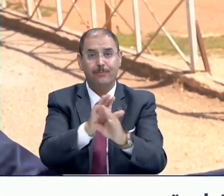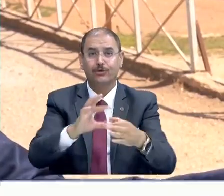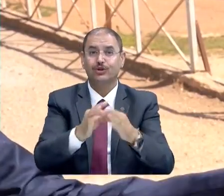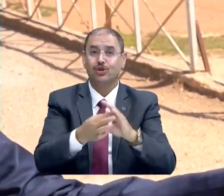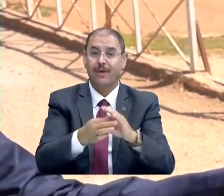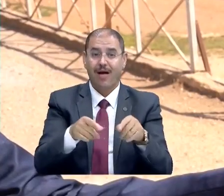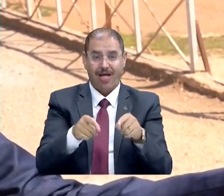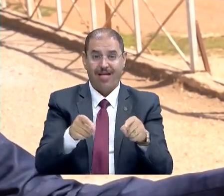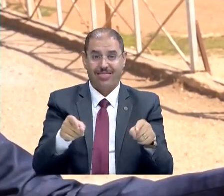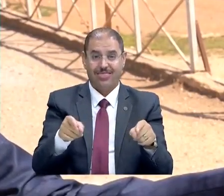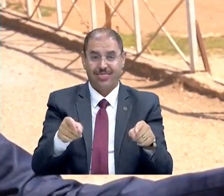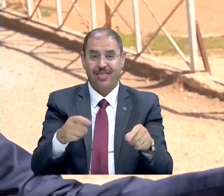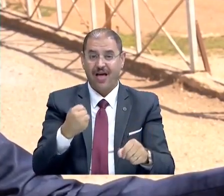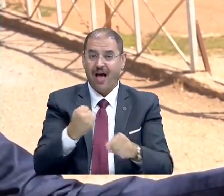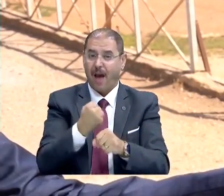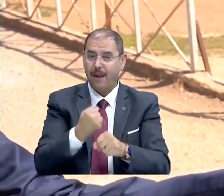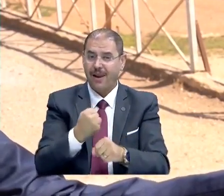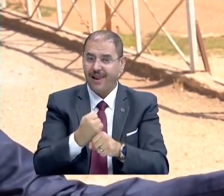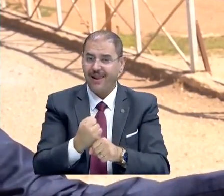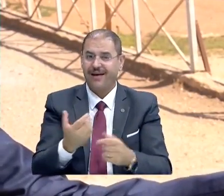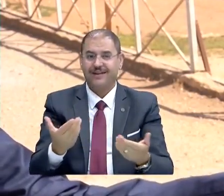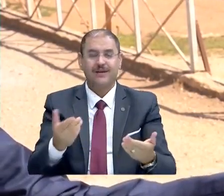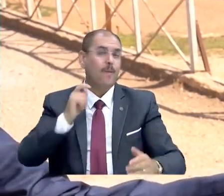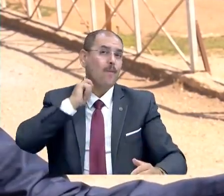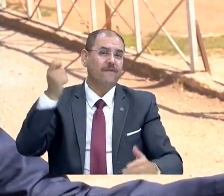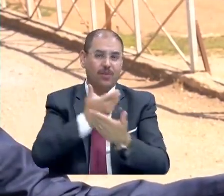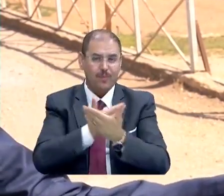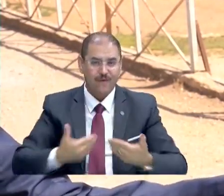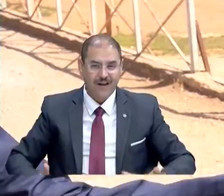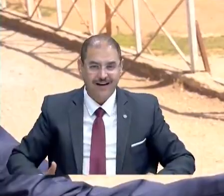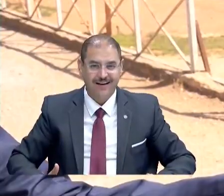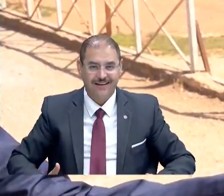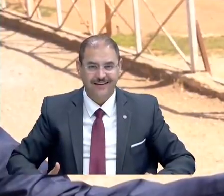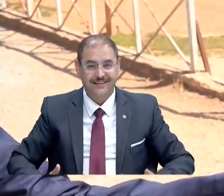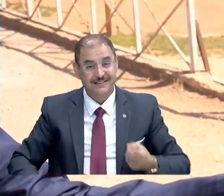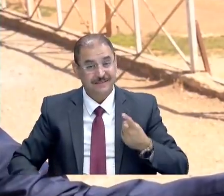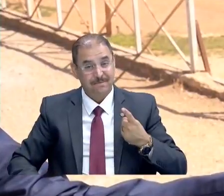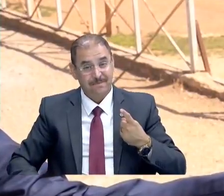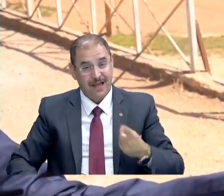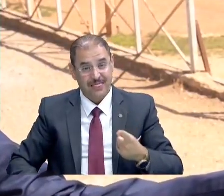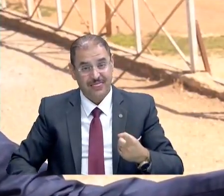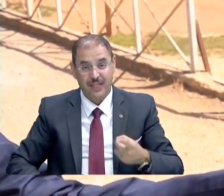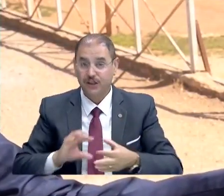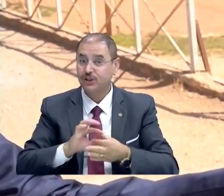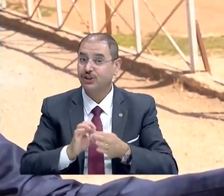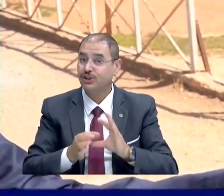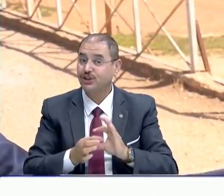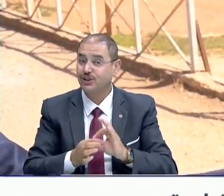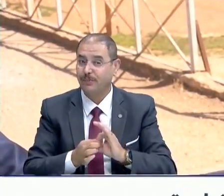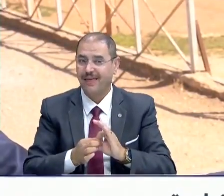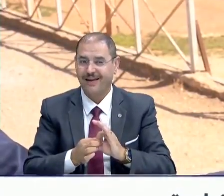وخلي نقول ايجاد فرص بغيه ايجاد فرص عمل لابناء المجتمع المحلي الجمعيه لما تشكل جمعيه تعاونيه